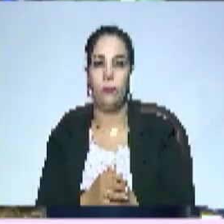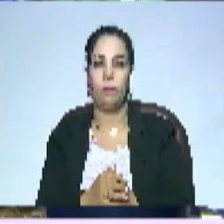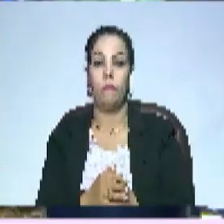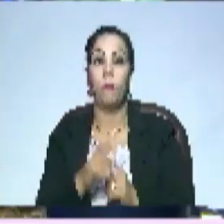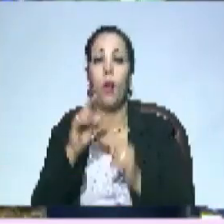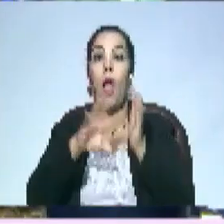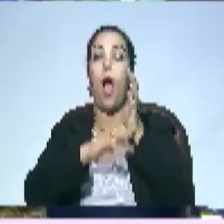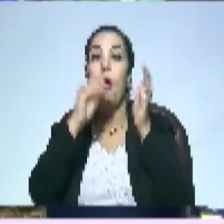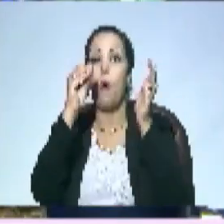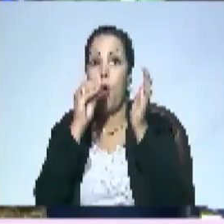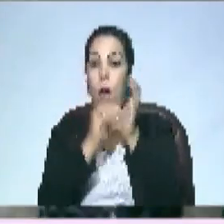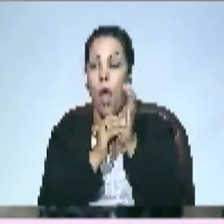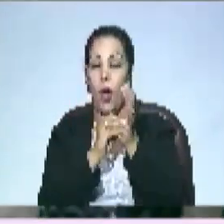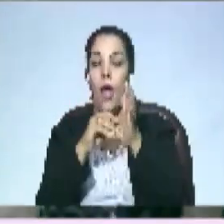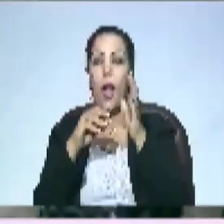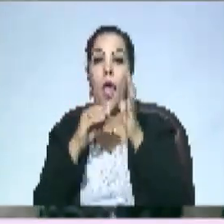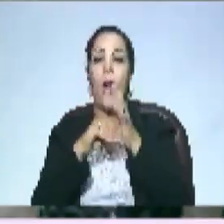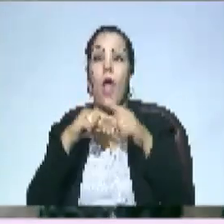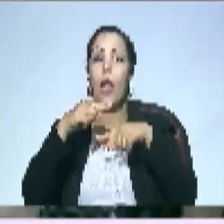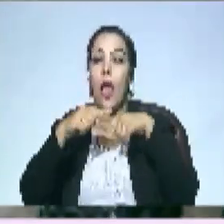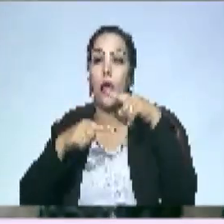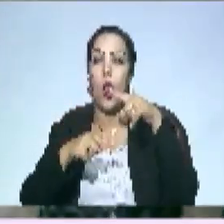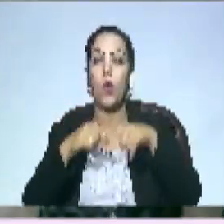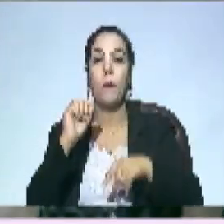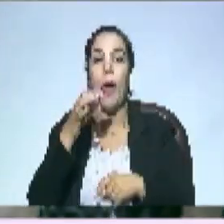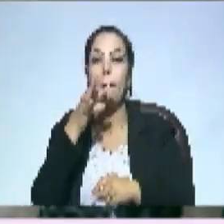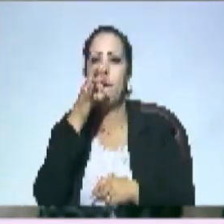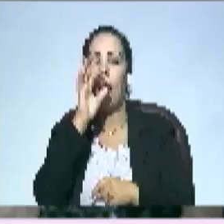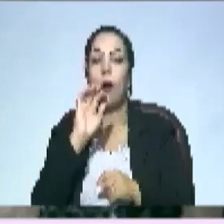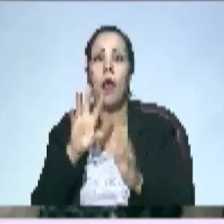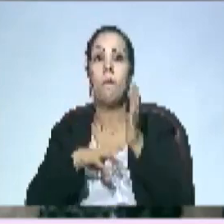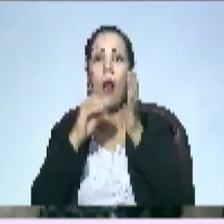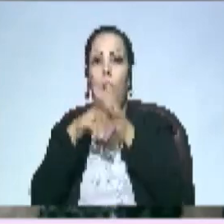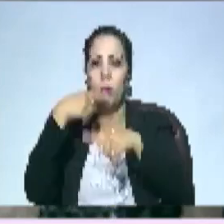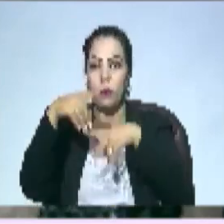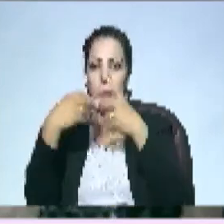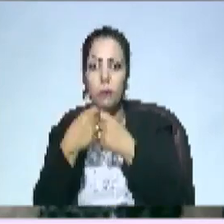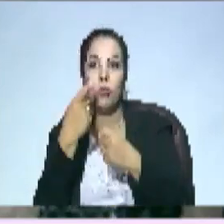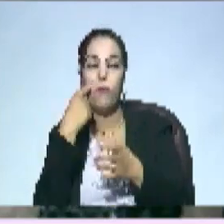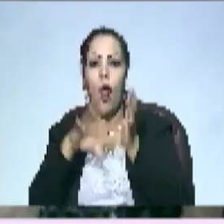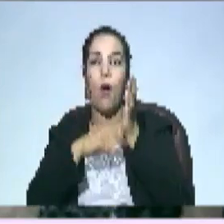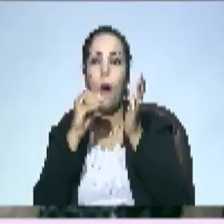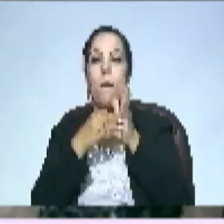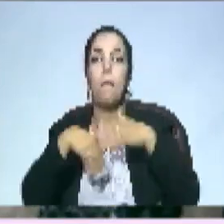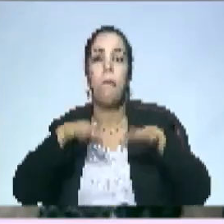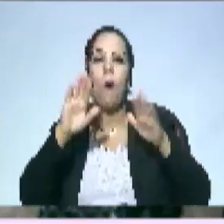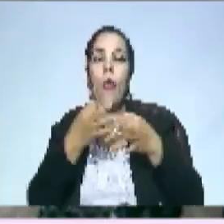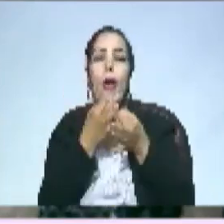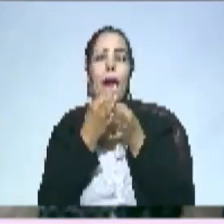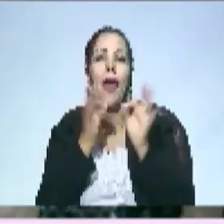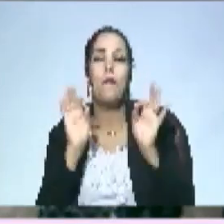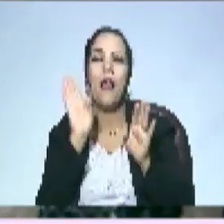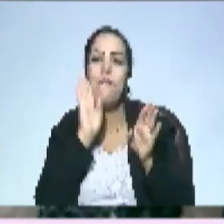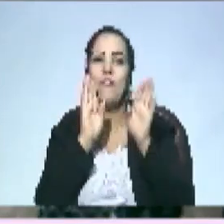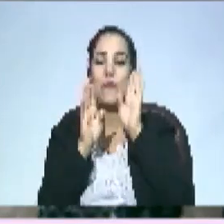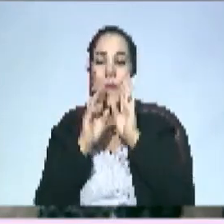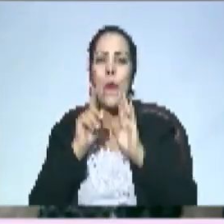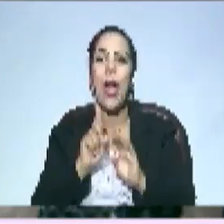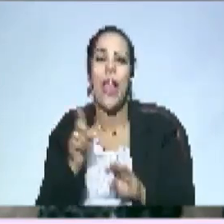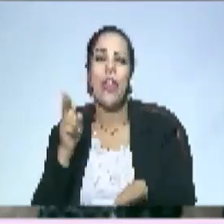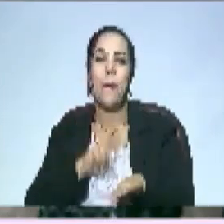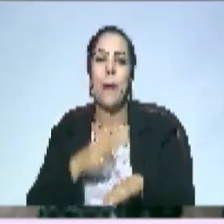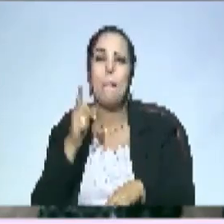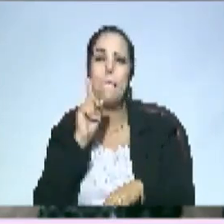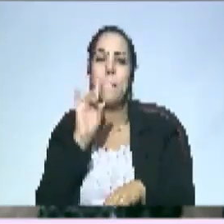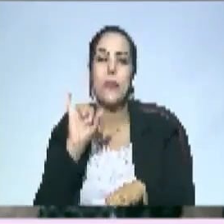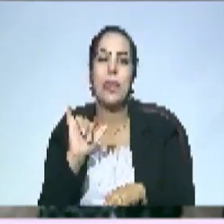يبقى كده اول حاجة الكانالوني الحادق. اللي ما تابعش معانا من بداية الحلقة، الحلقة بتبقى موجودة كاملة على صفحة هي ومي وصفحة